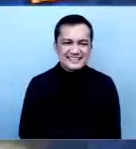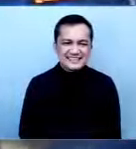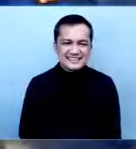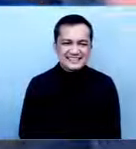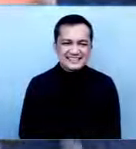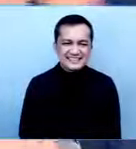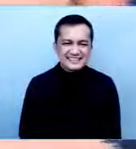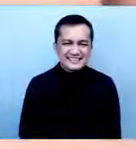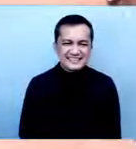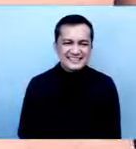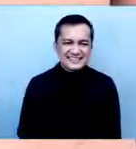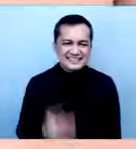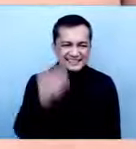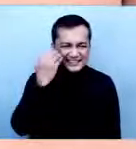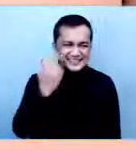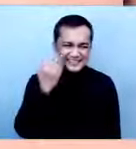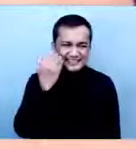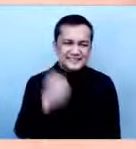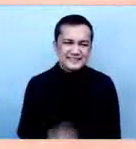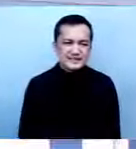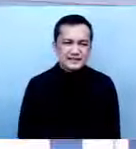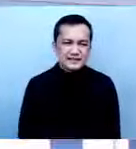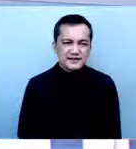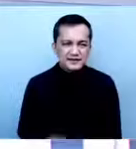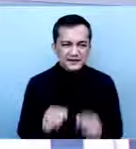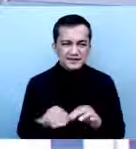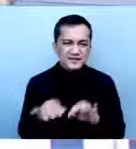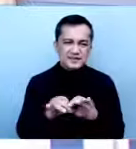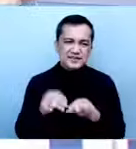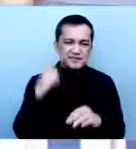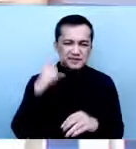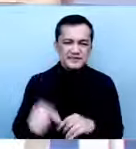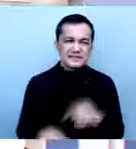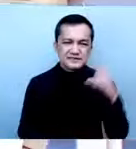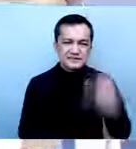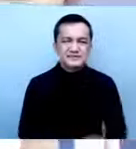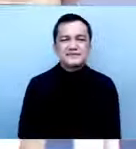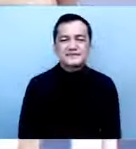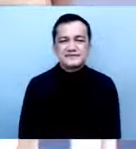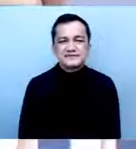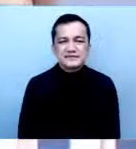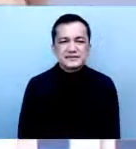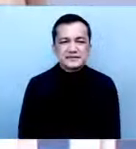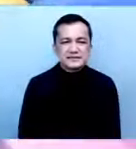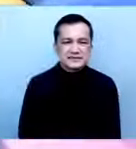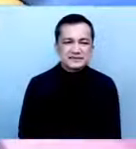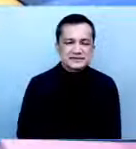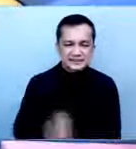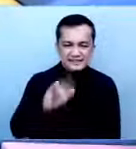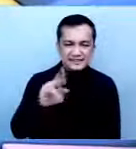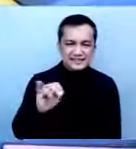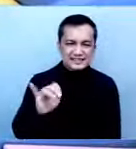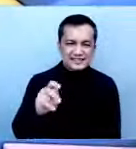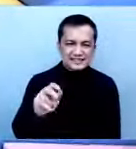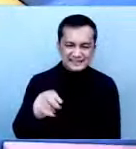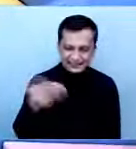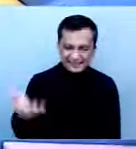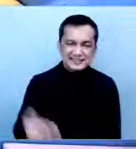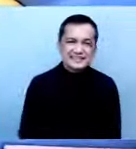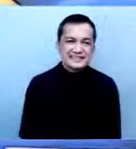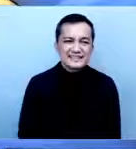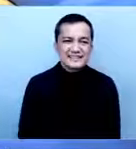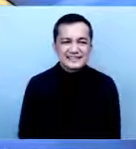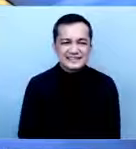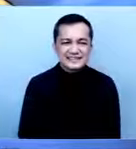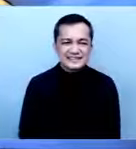Hindi sapat. Pero grabe ito. Kailangan mabilis ka, no? Ito sa larito. Excuse me. Justin. Ako, ikaw. Ako, ako, ako. So, try relieve ka. Your, oo, oh, oh.